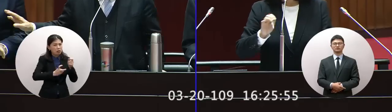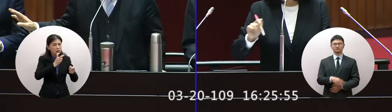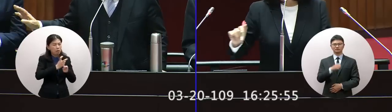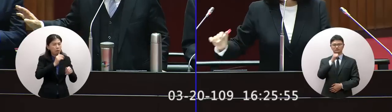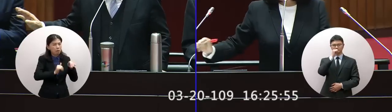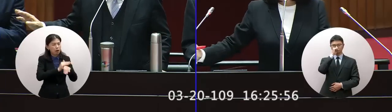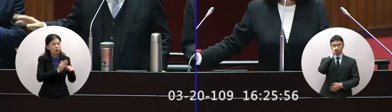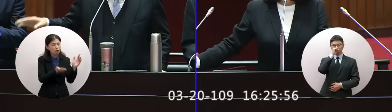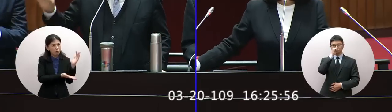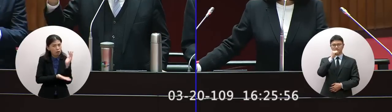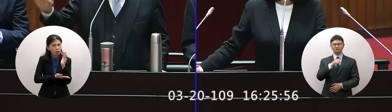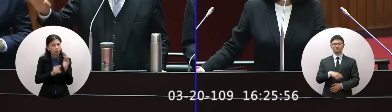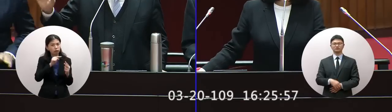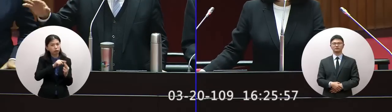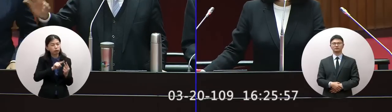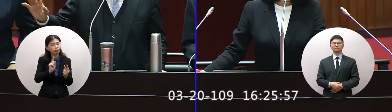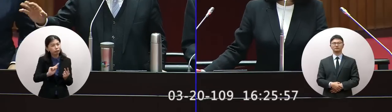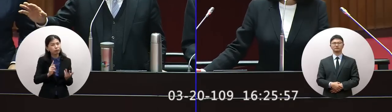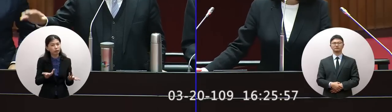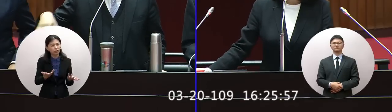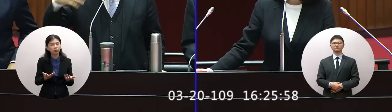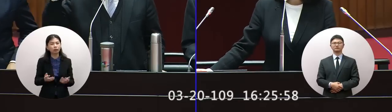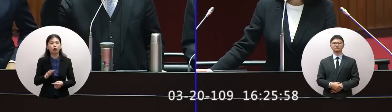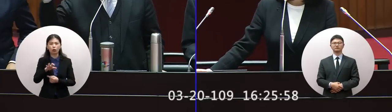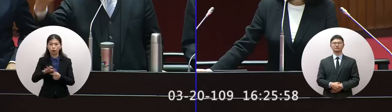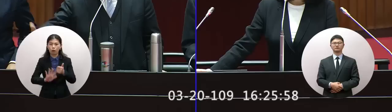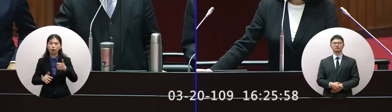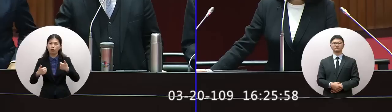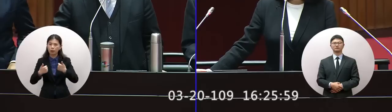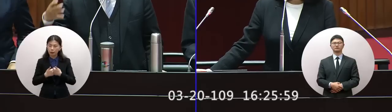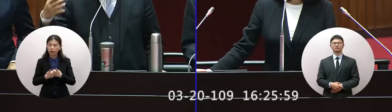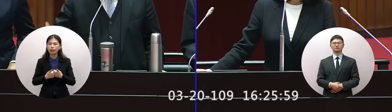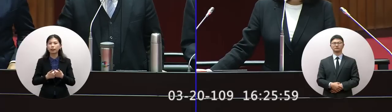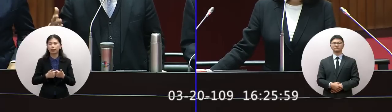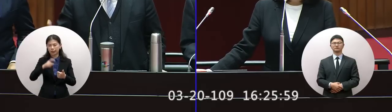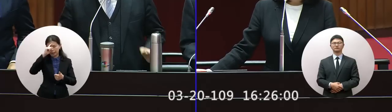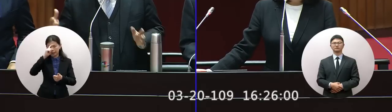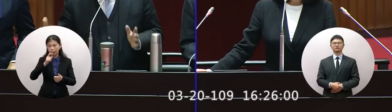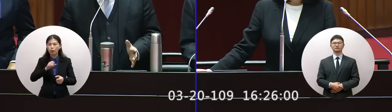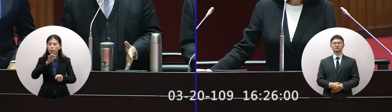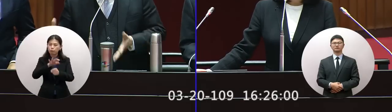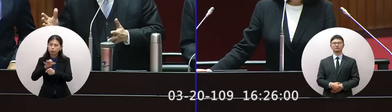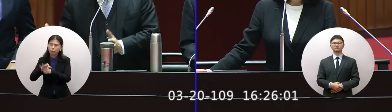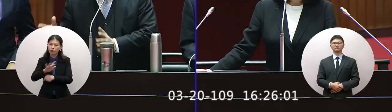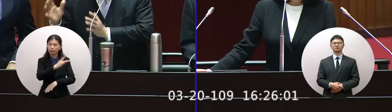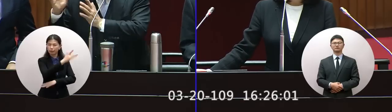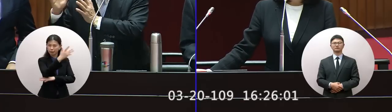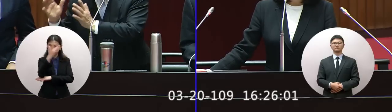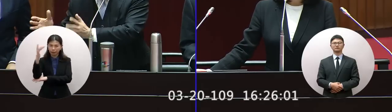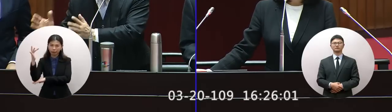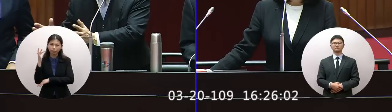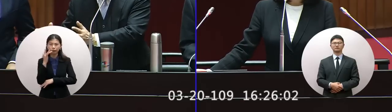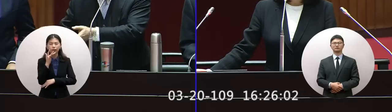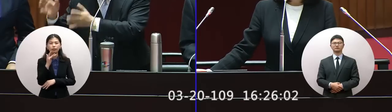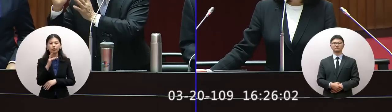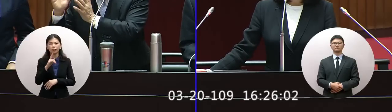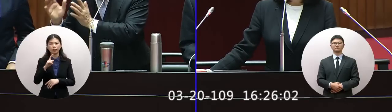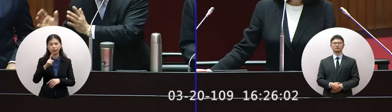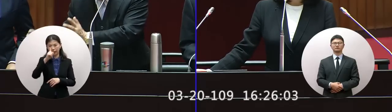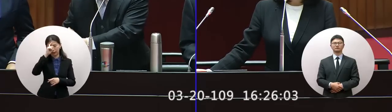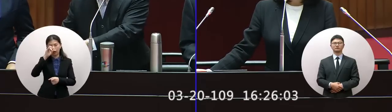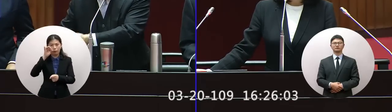我觉得以后农委会对于造林既然要补助，应该要来补助就是最好